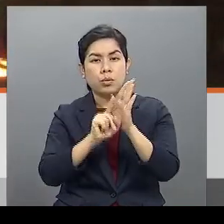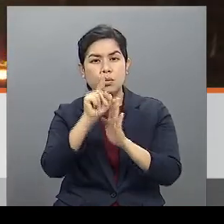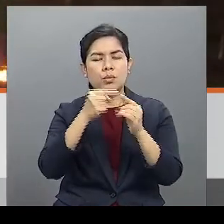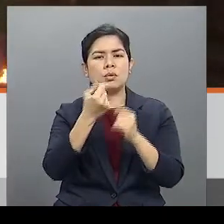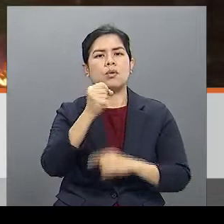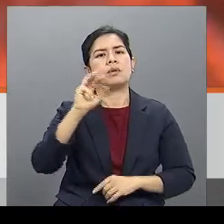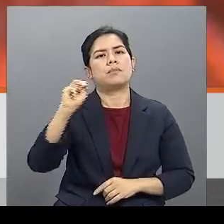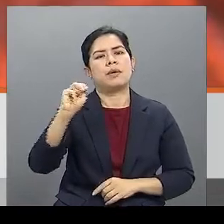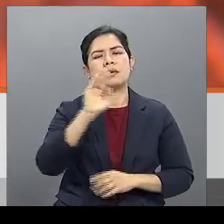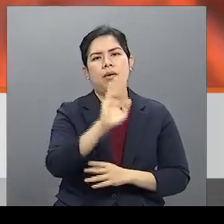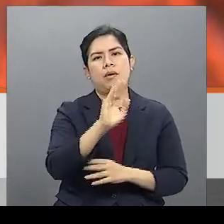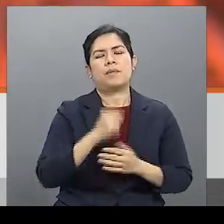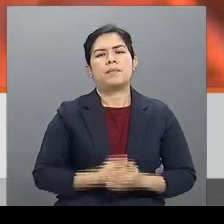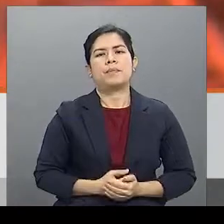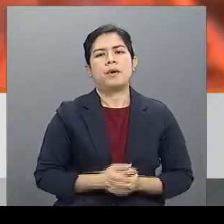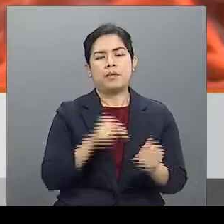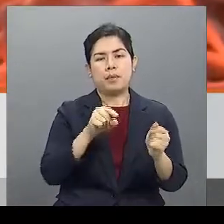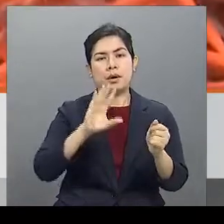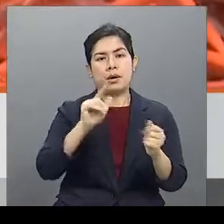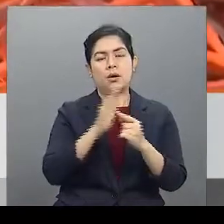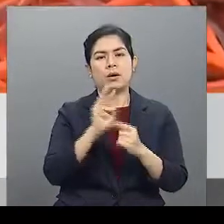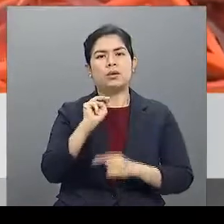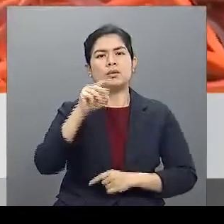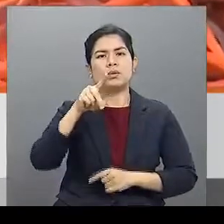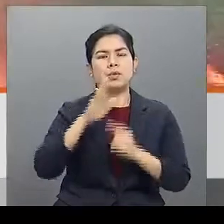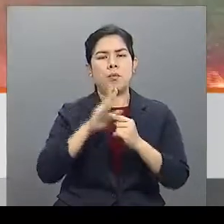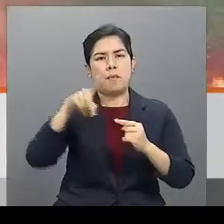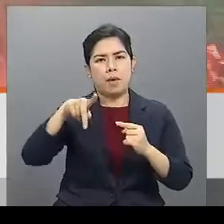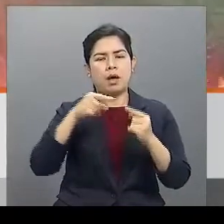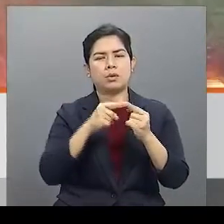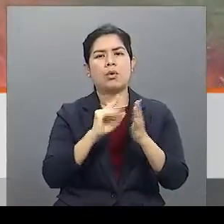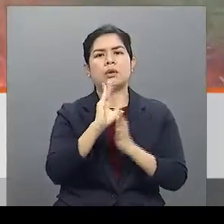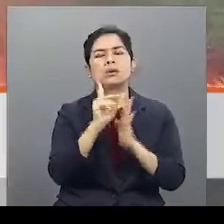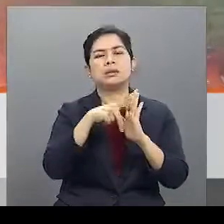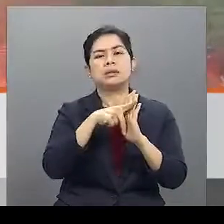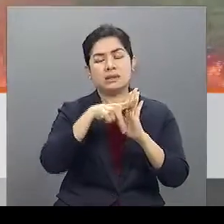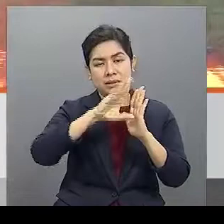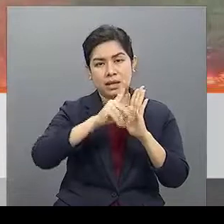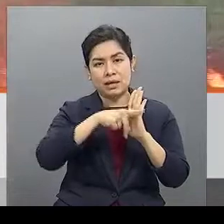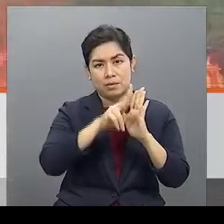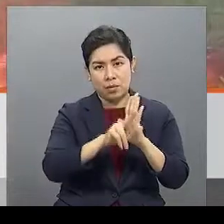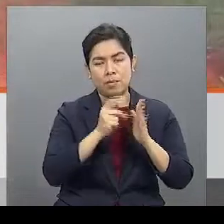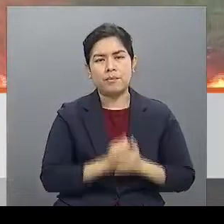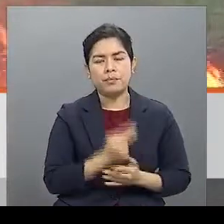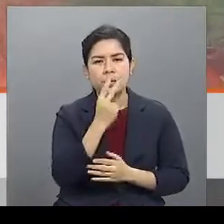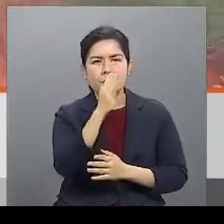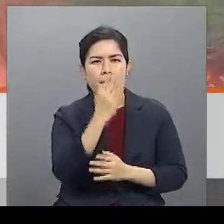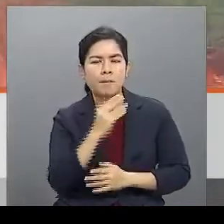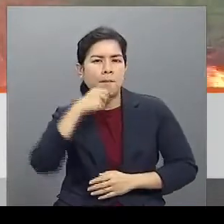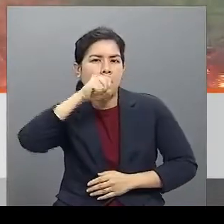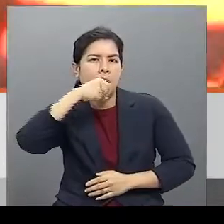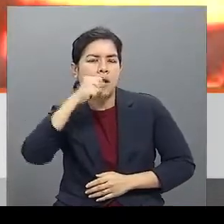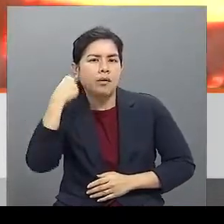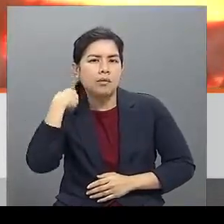แพภูเขียวอำเภอภูเขียวจังหวัดชัยภูมิใบอ้อยและวัชพืชเหลือจากการตัดอ้อยส่งโรงงานน้ำต